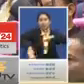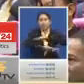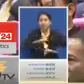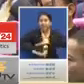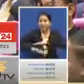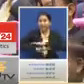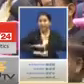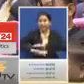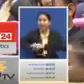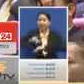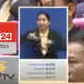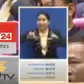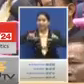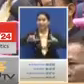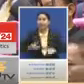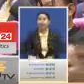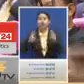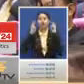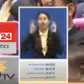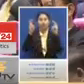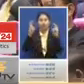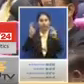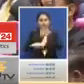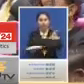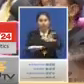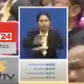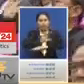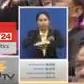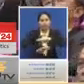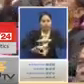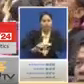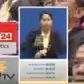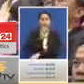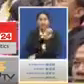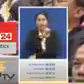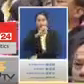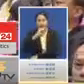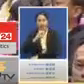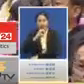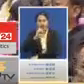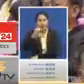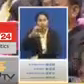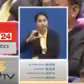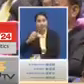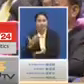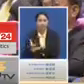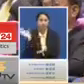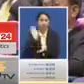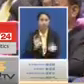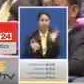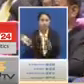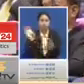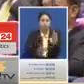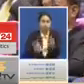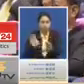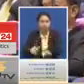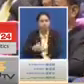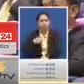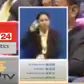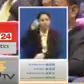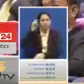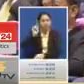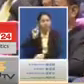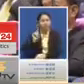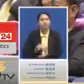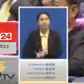ขนาดใหญ่ไม่ว่าจะเป็นรถไฟรางคู่รางเดี่ยวไม่ว่าจะเป็น EEC ลงทุนทุ่มเทไปมากๆคิดว่าจะเอานำความเ